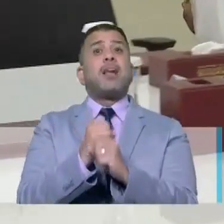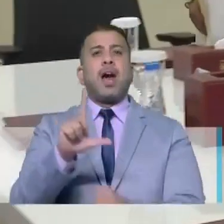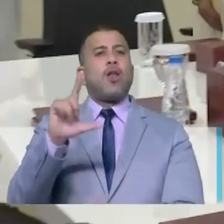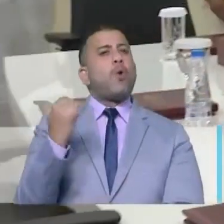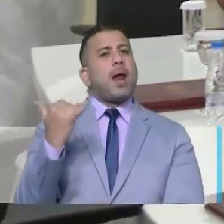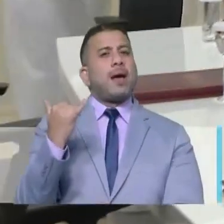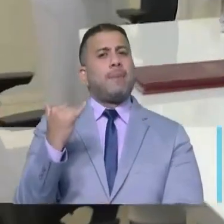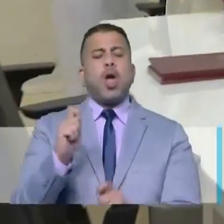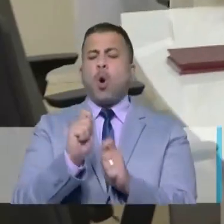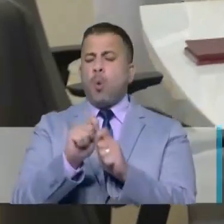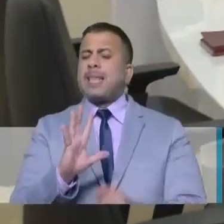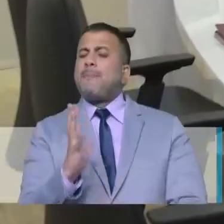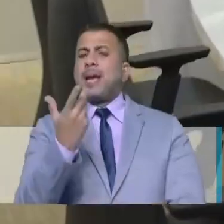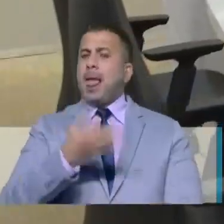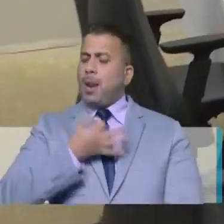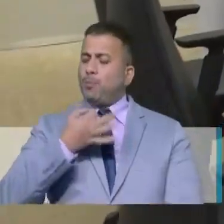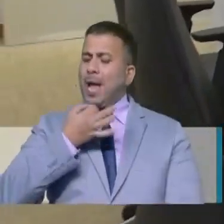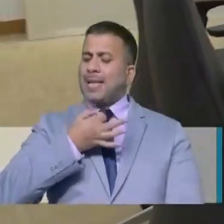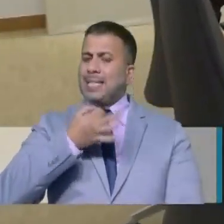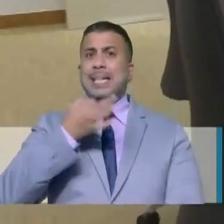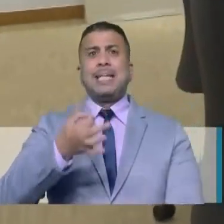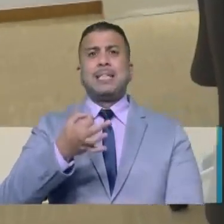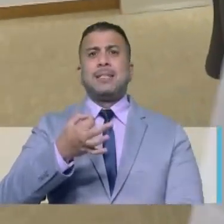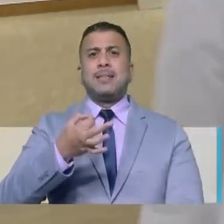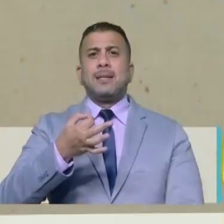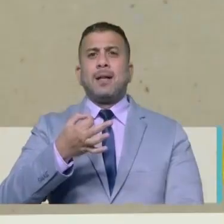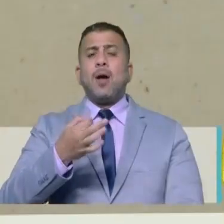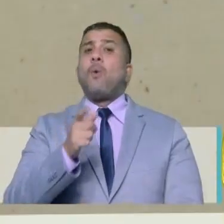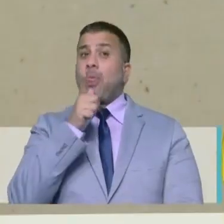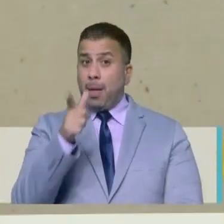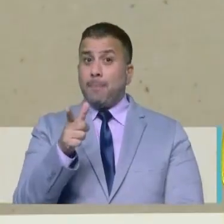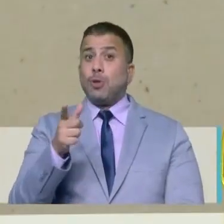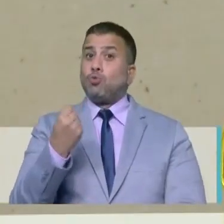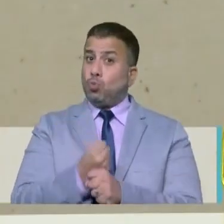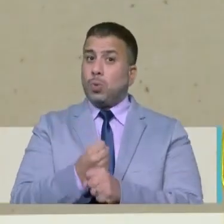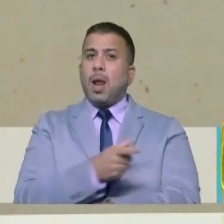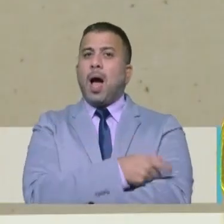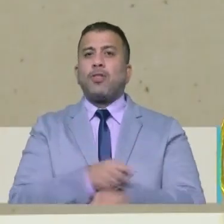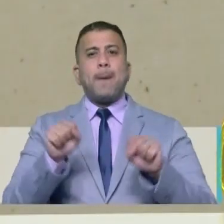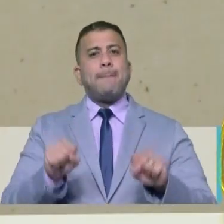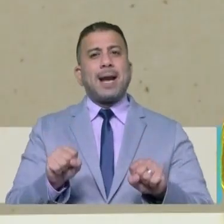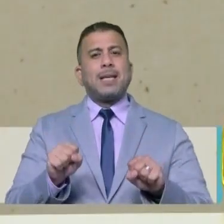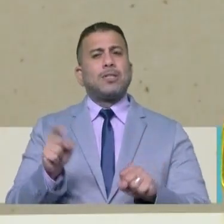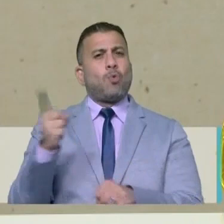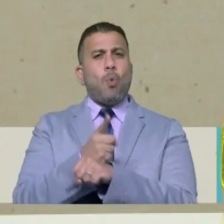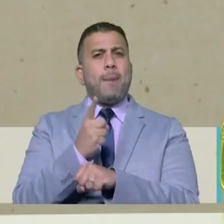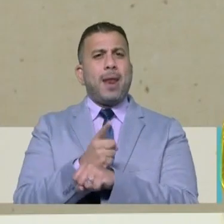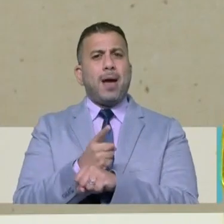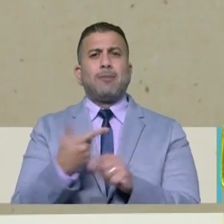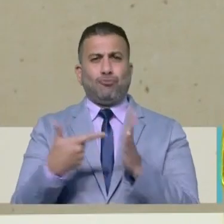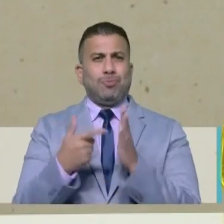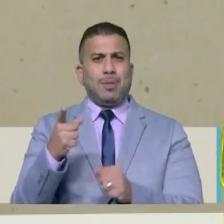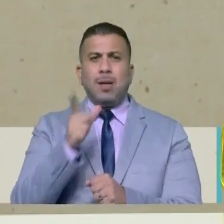مساعي الحفاظ على اللغه وتمكين المتحدثين بها وثمن سموه جهود اعضاء مجلس